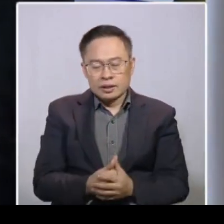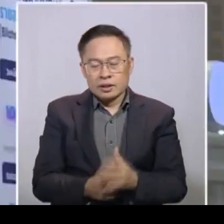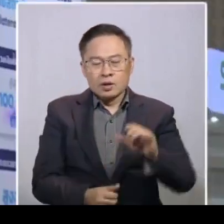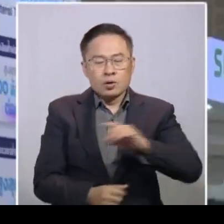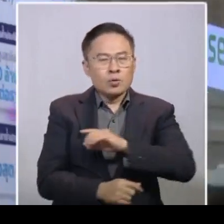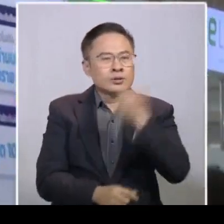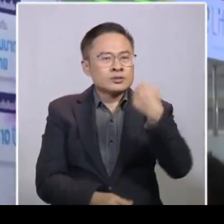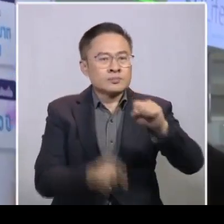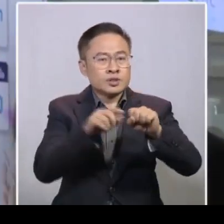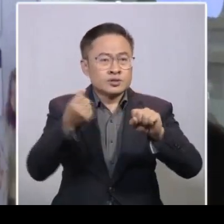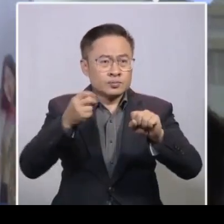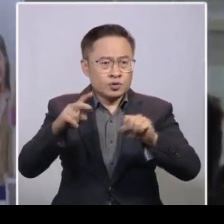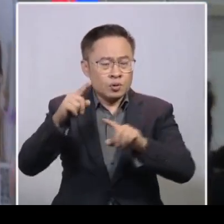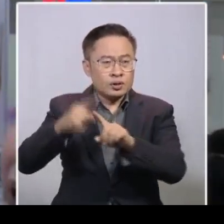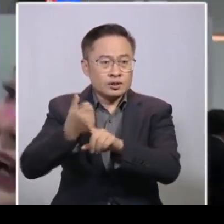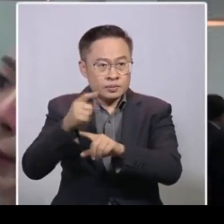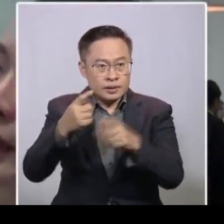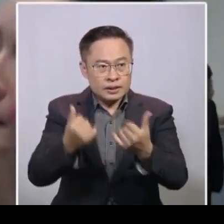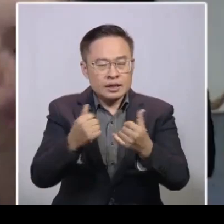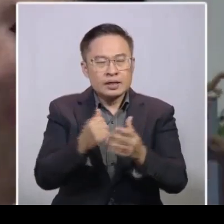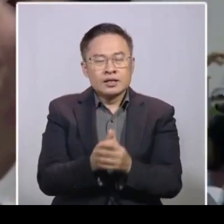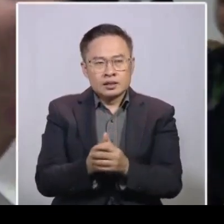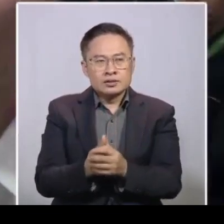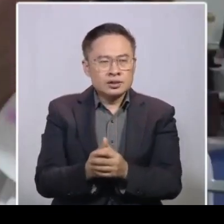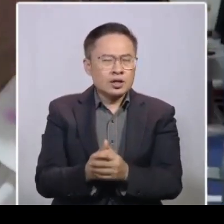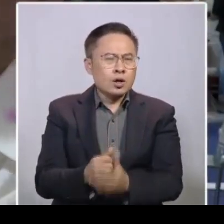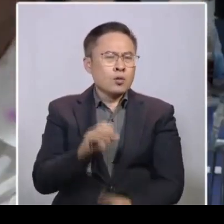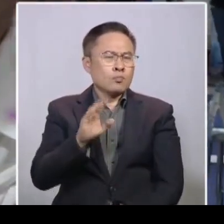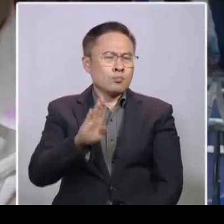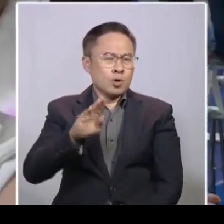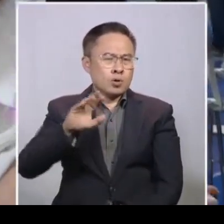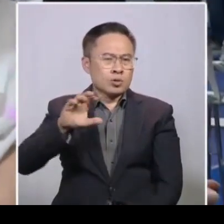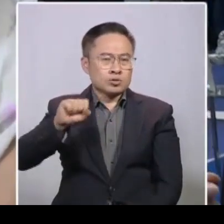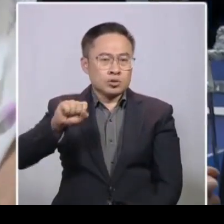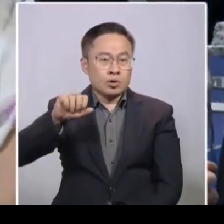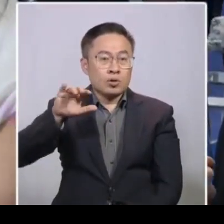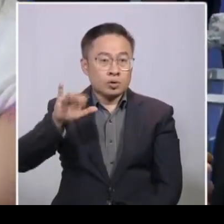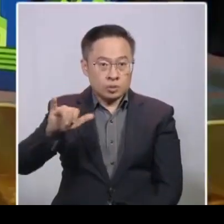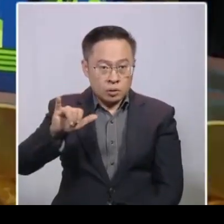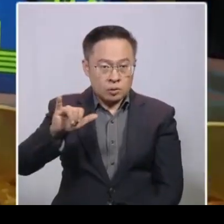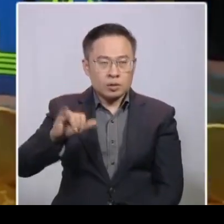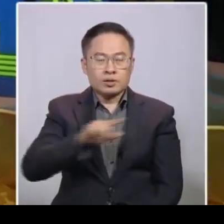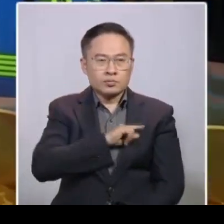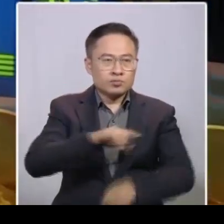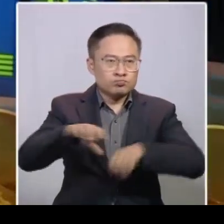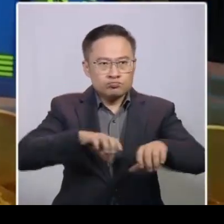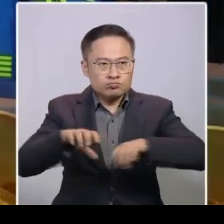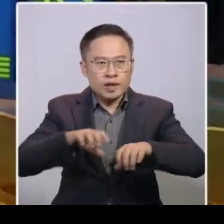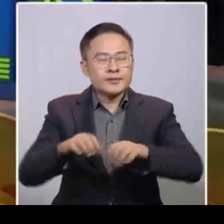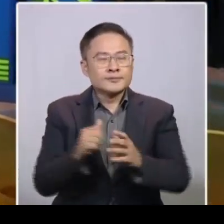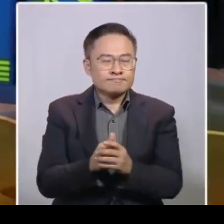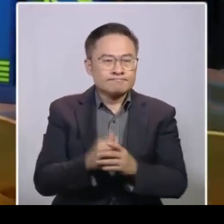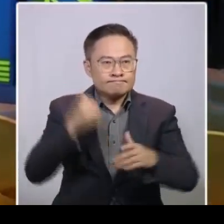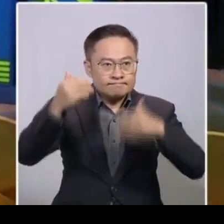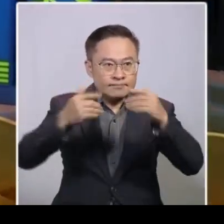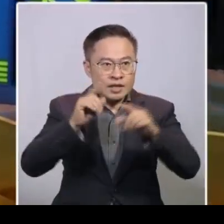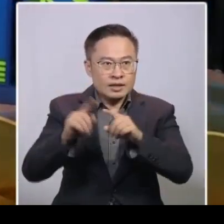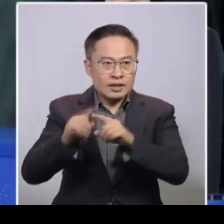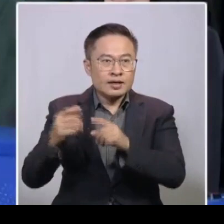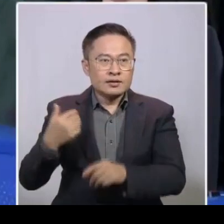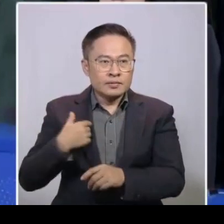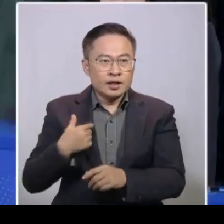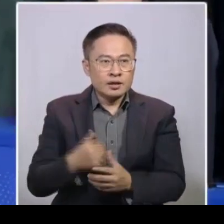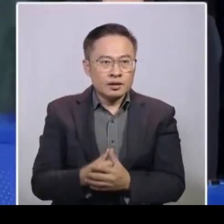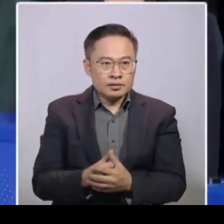นะครับนบูธบสย d5เชียงใหม่ฮอลศูนย์การค้าเซ็นทรัลเชียงใหม่แอร์พอร์ตจังหวัดเชียงใหม่คุณสิทธิกร